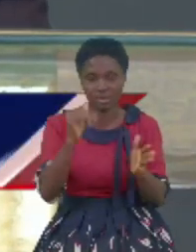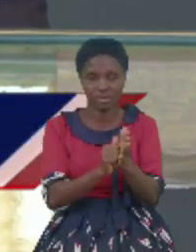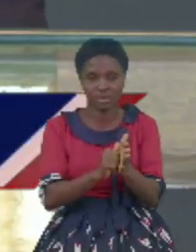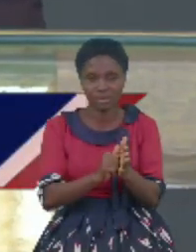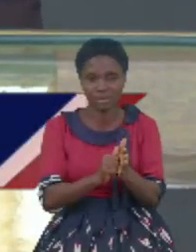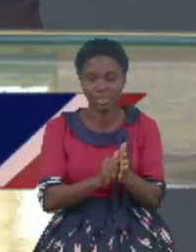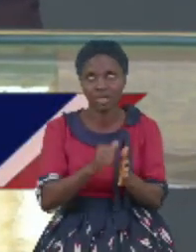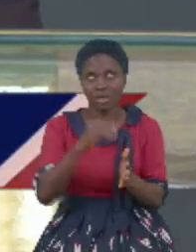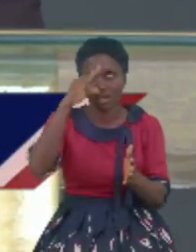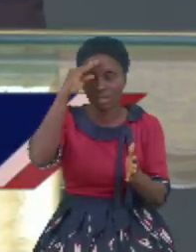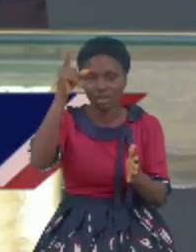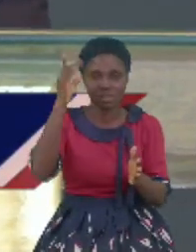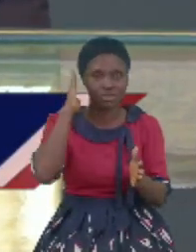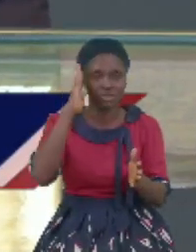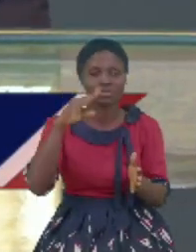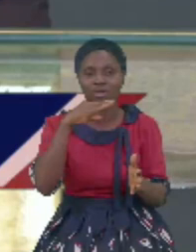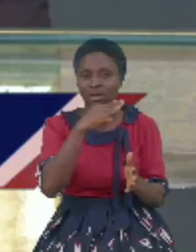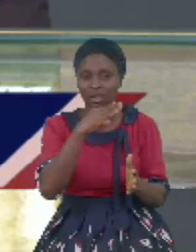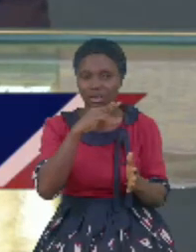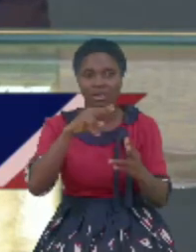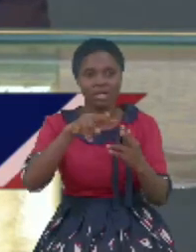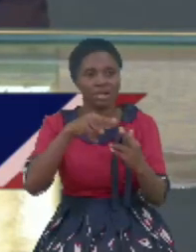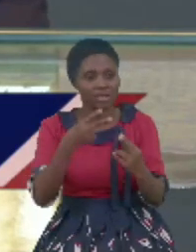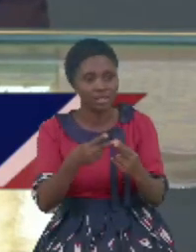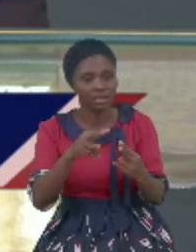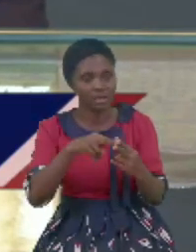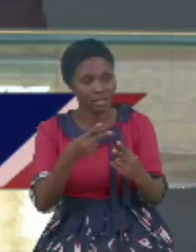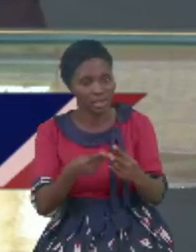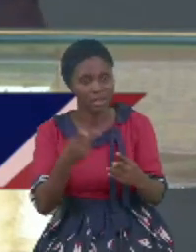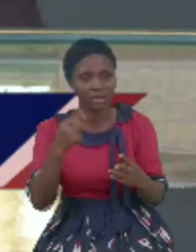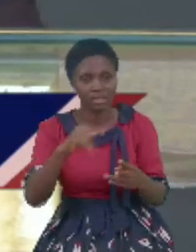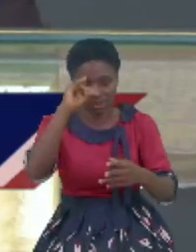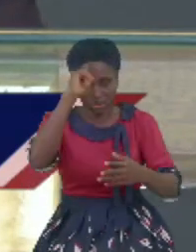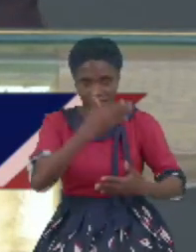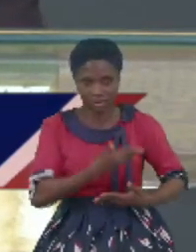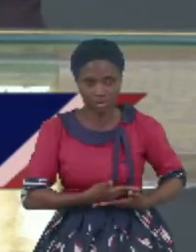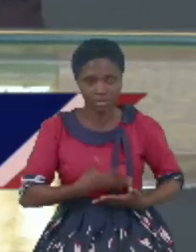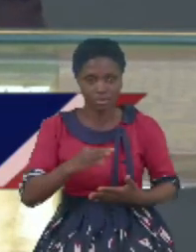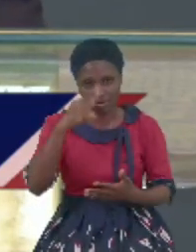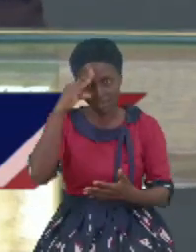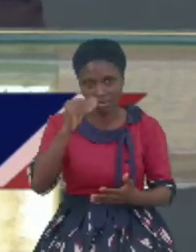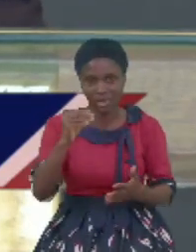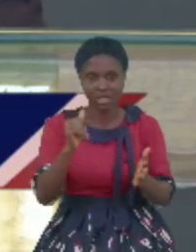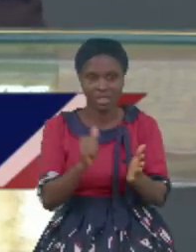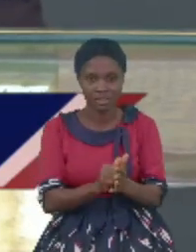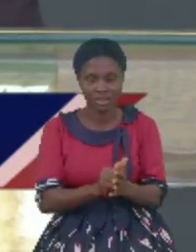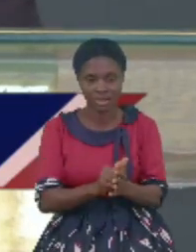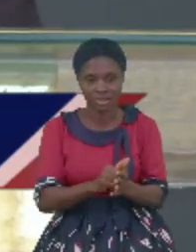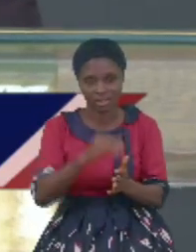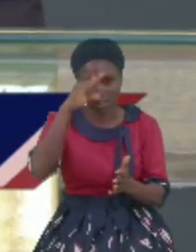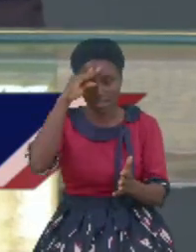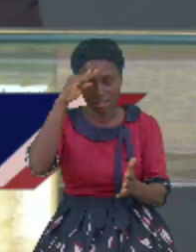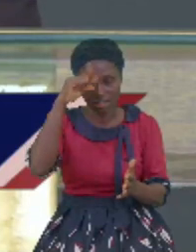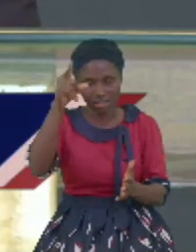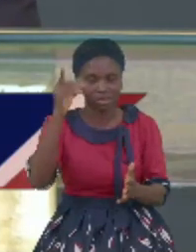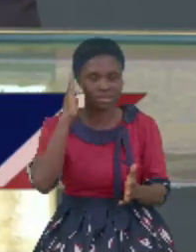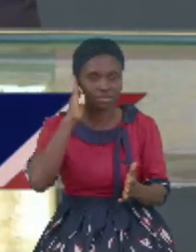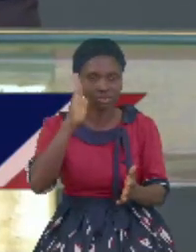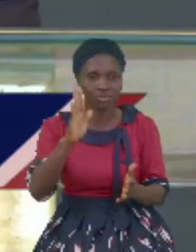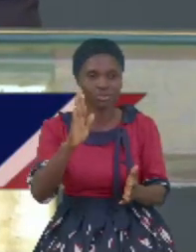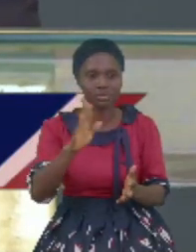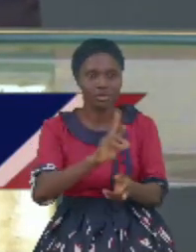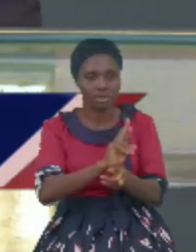Dieu n'est pas un homme pour mentir, ni fils d'un homme pour se repentir. Ce qu'il a dit, ne le fera-t-il pas? Ce